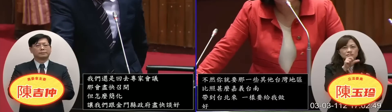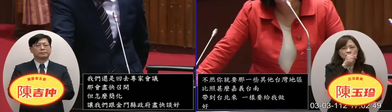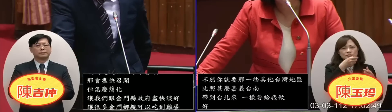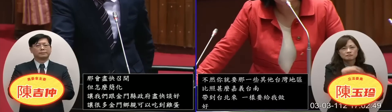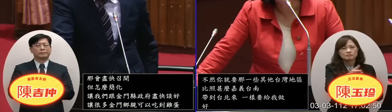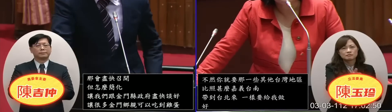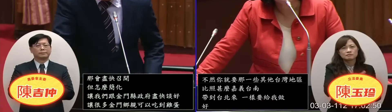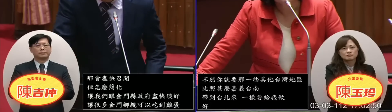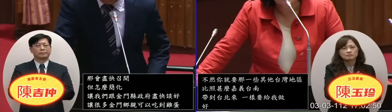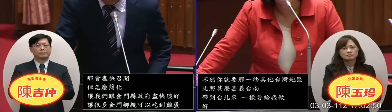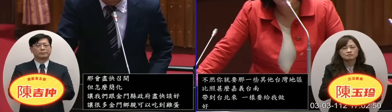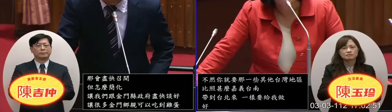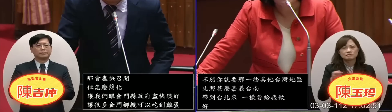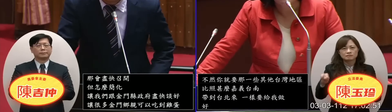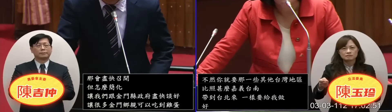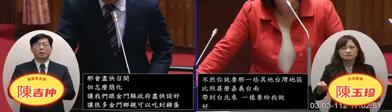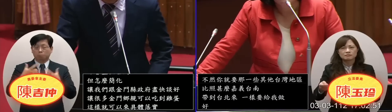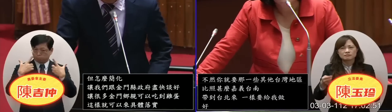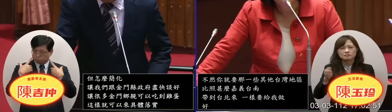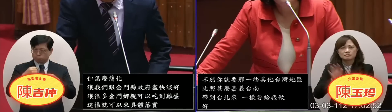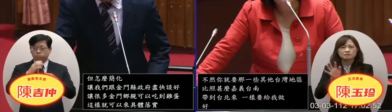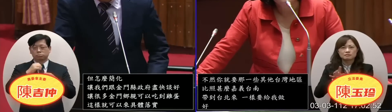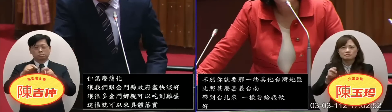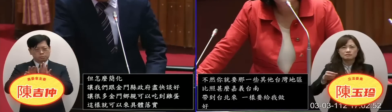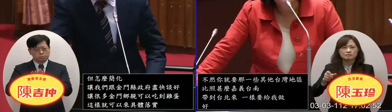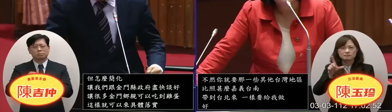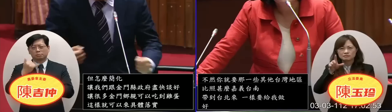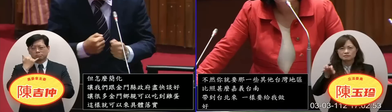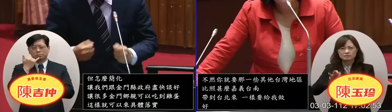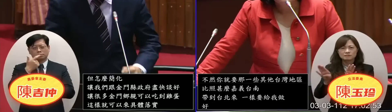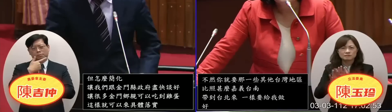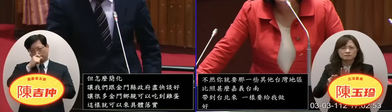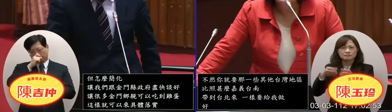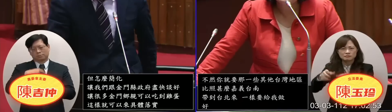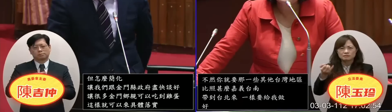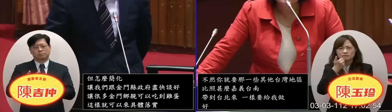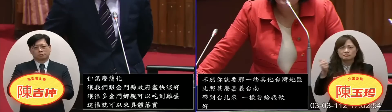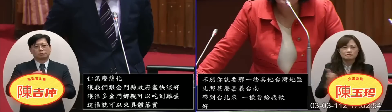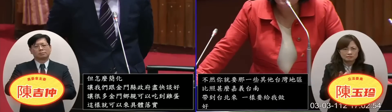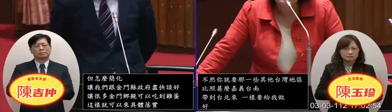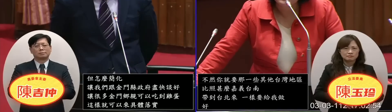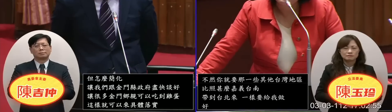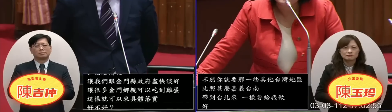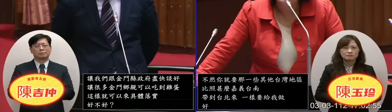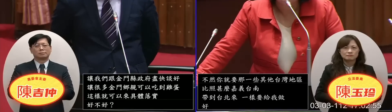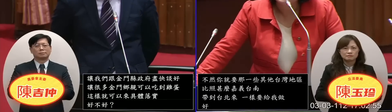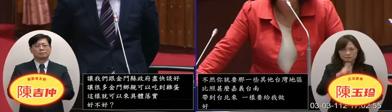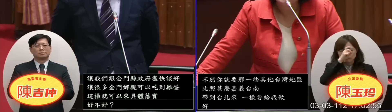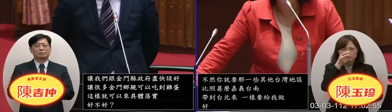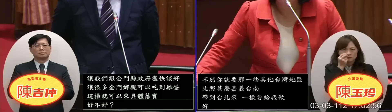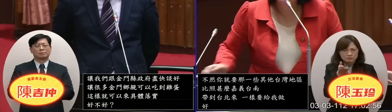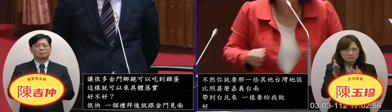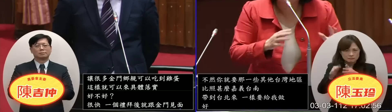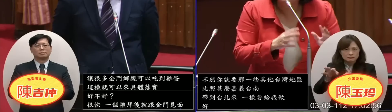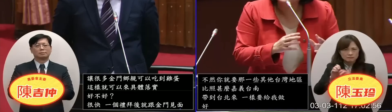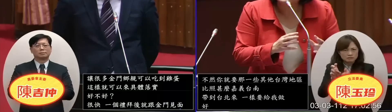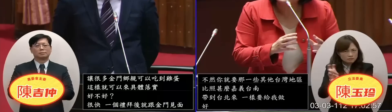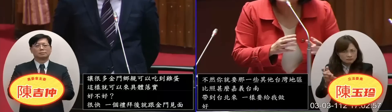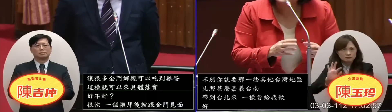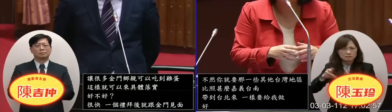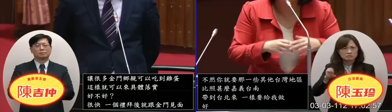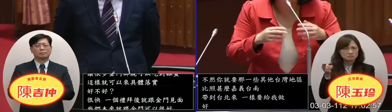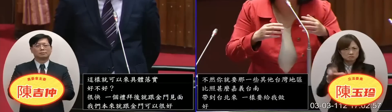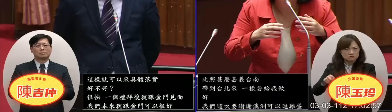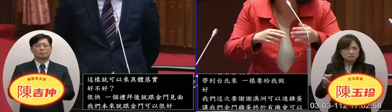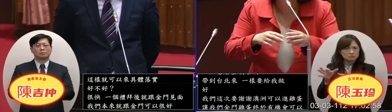们金门鸡蛋终于有机会到台湾。 我们本来就跟金门可以很好的这样的。 院长，希望你可以特别关照我们金门，但是不是给我们限